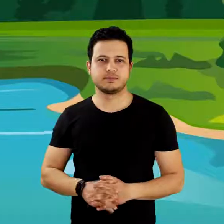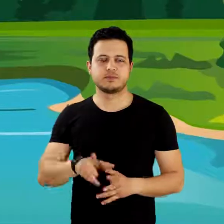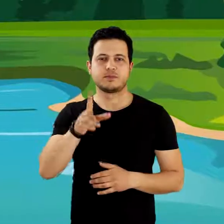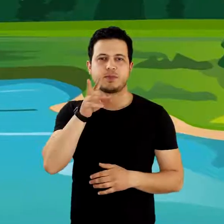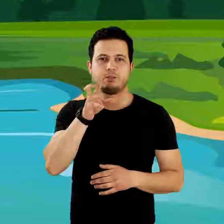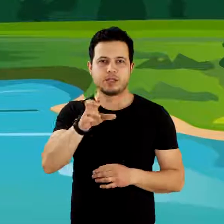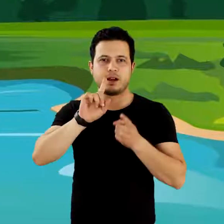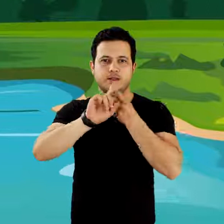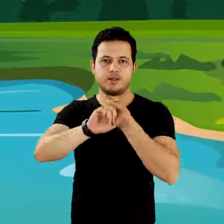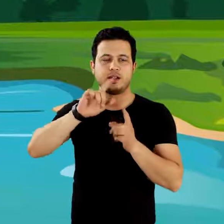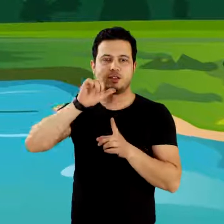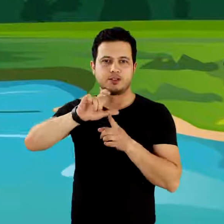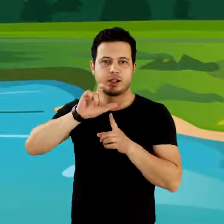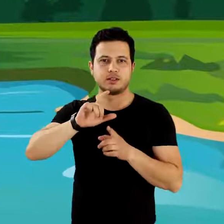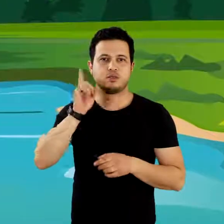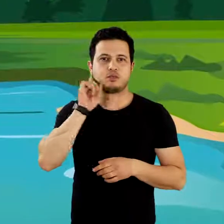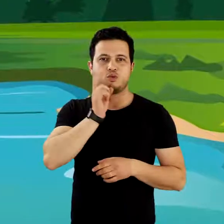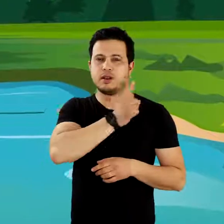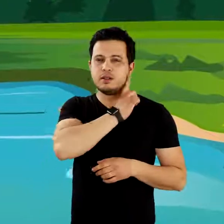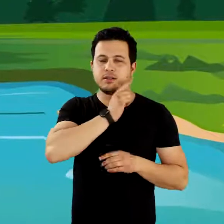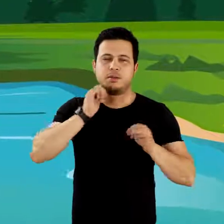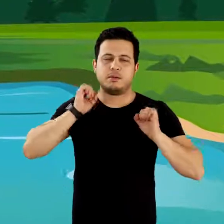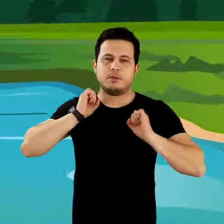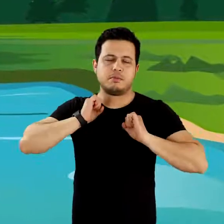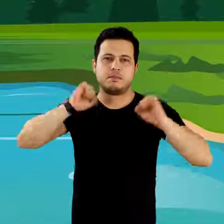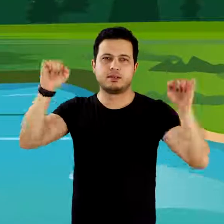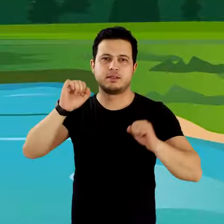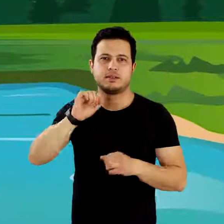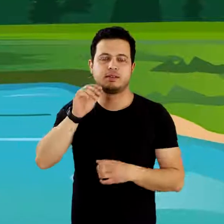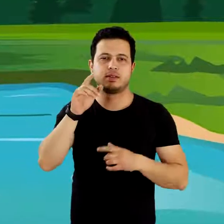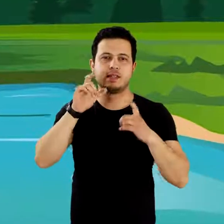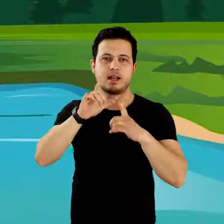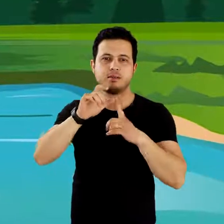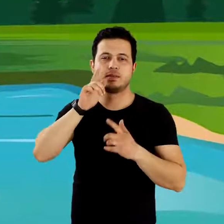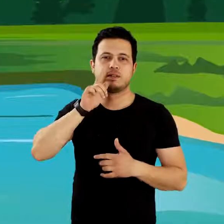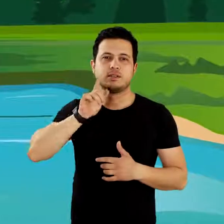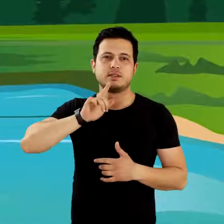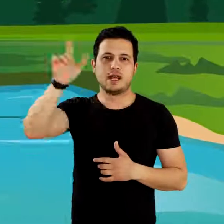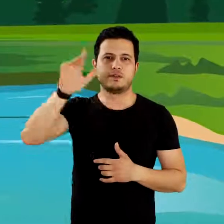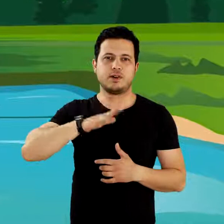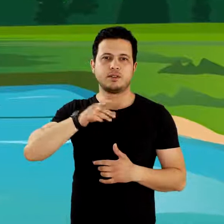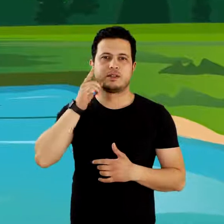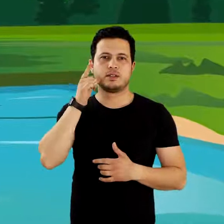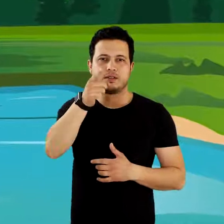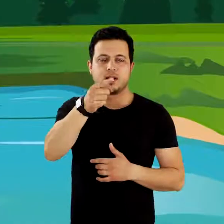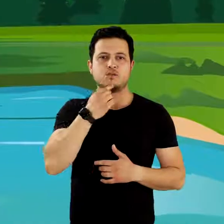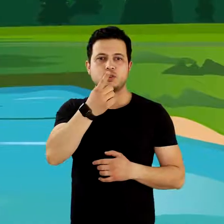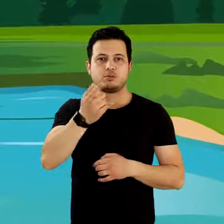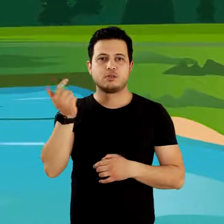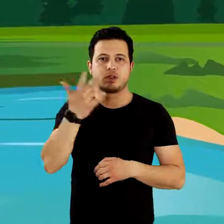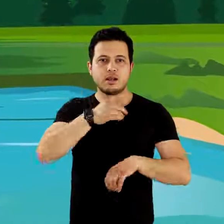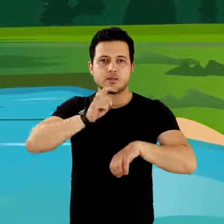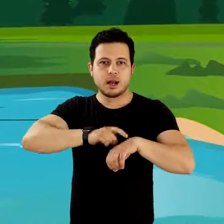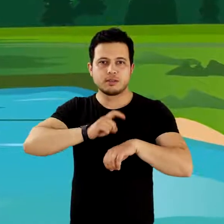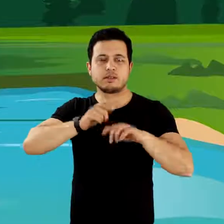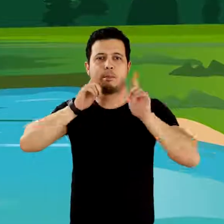Pınar ve Çınar kulaklarını patlatan Selim'in sesiyle irkildi. Hey, size diyorum. Kaç saattir